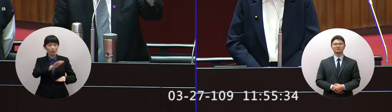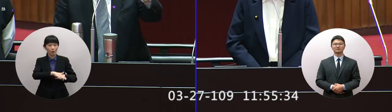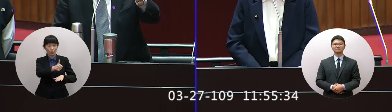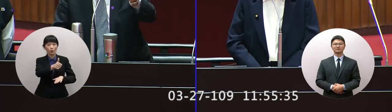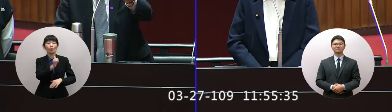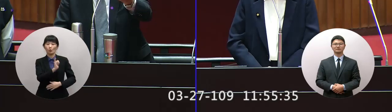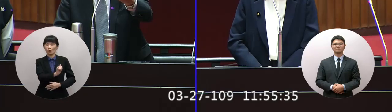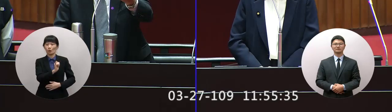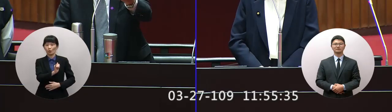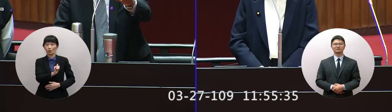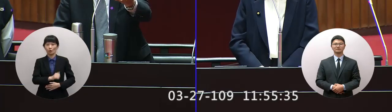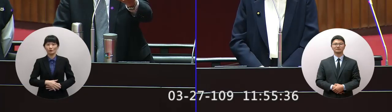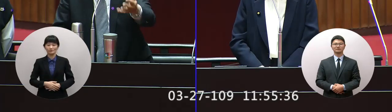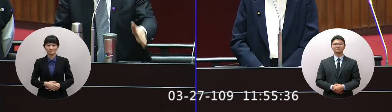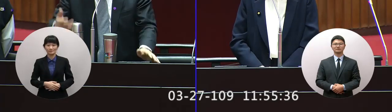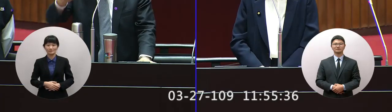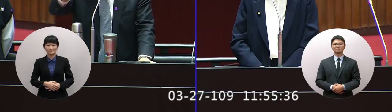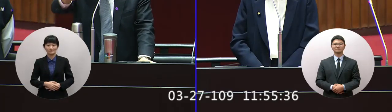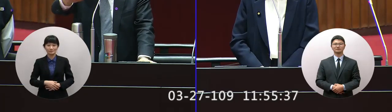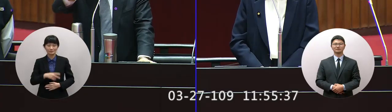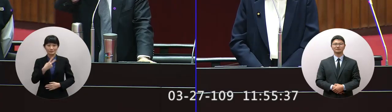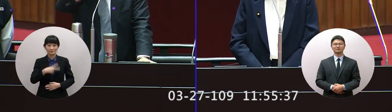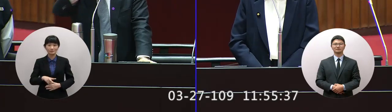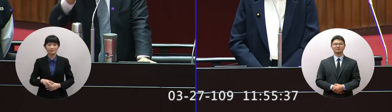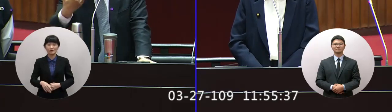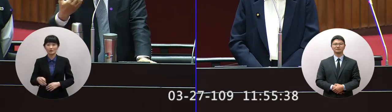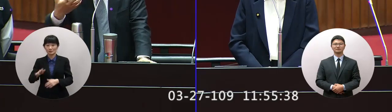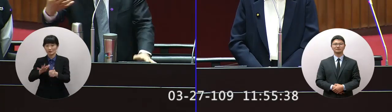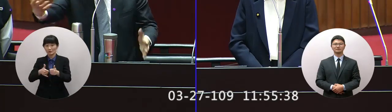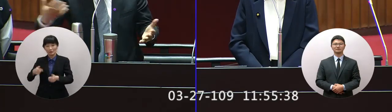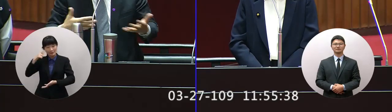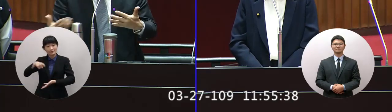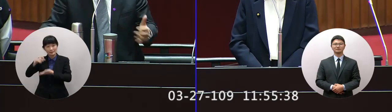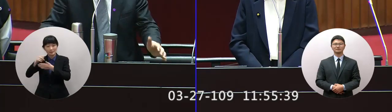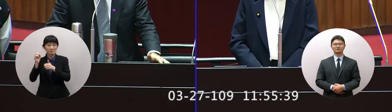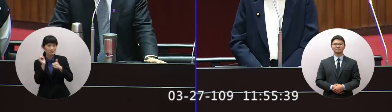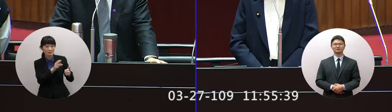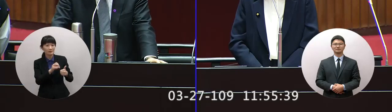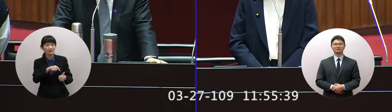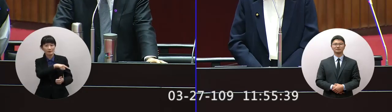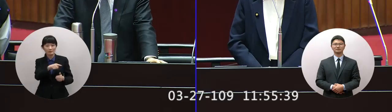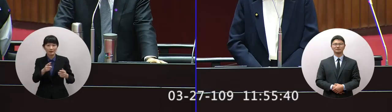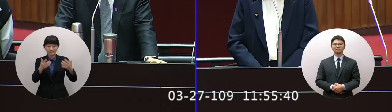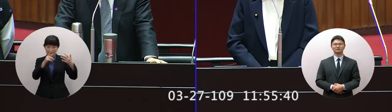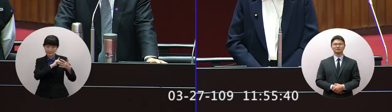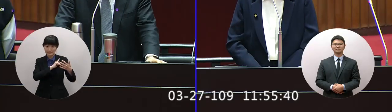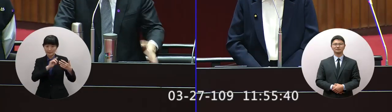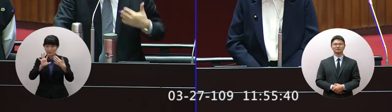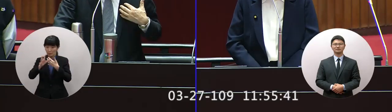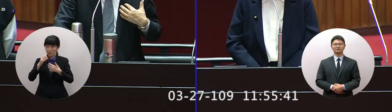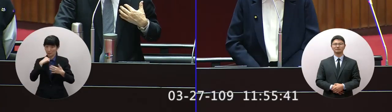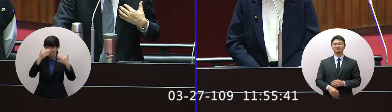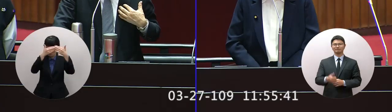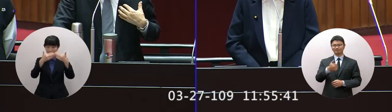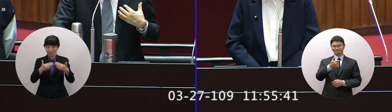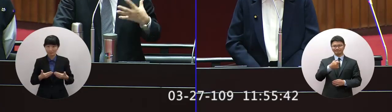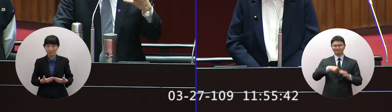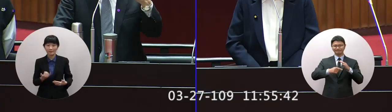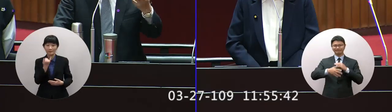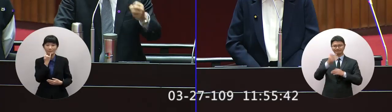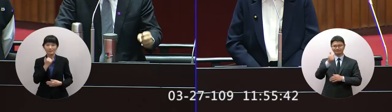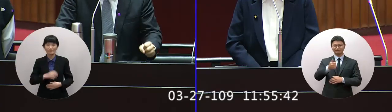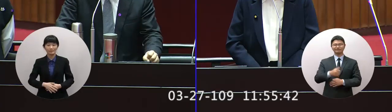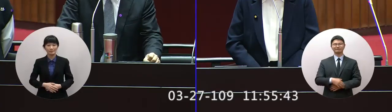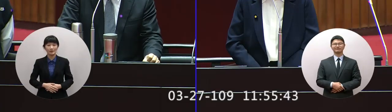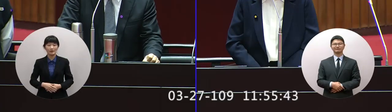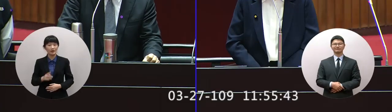那评量尤其由委员提出的样板，那大家来对照看看，我们有这个心，